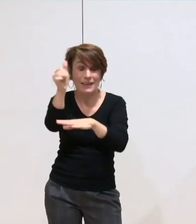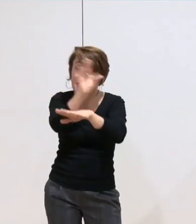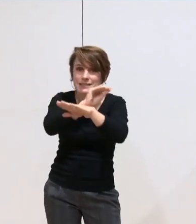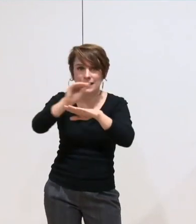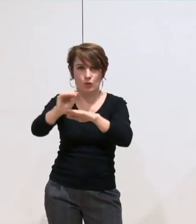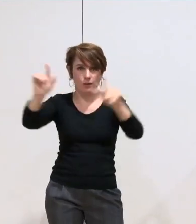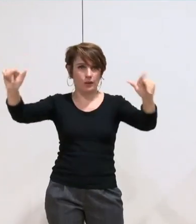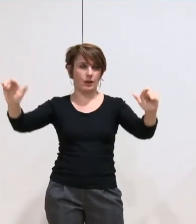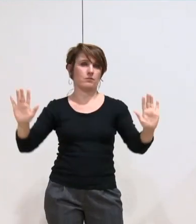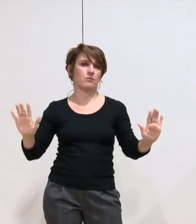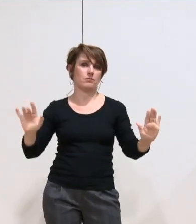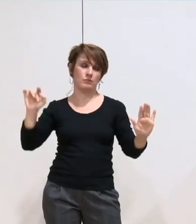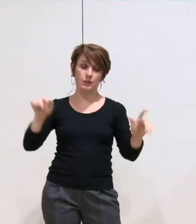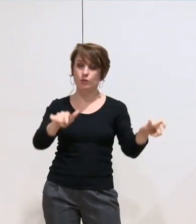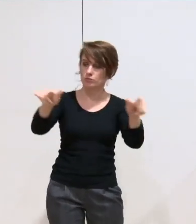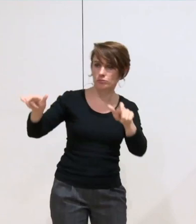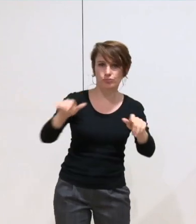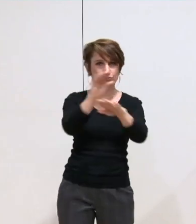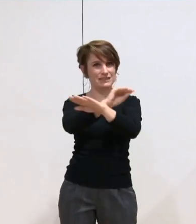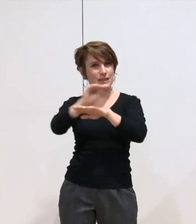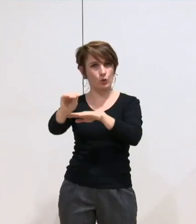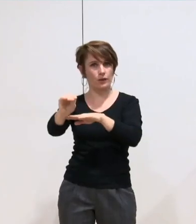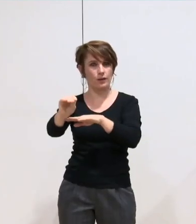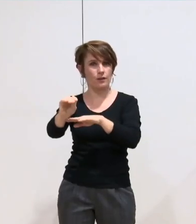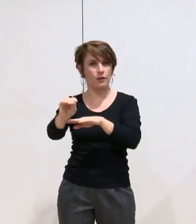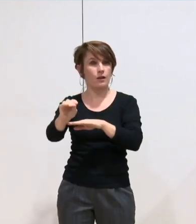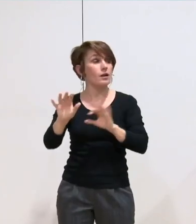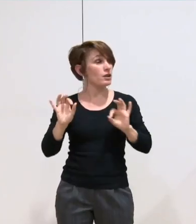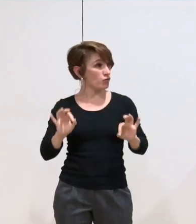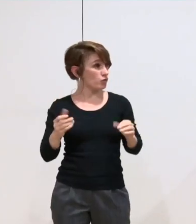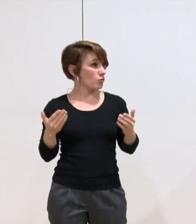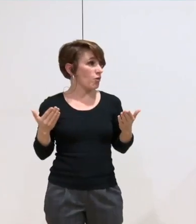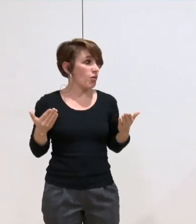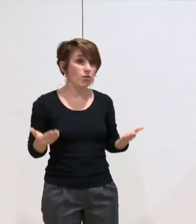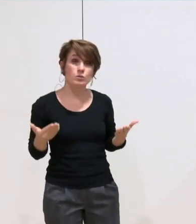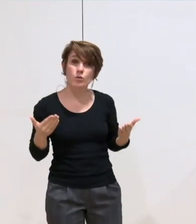propriétaire, et une sécurisation qui doit nous interpeller à l'heure où